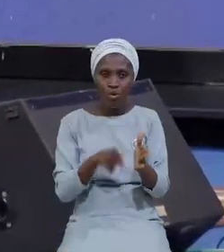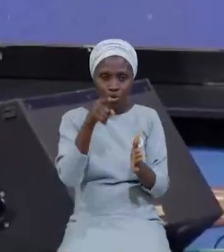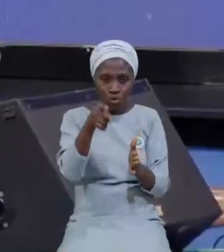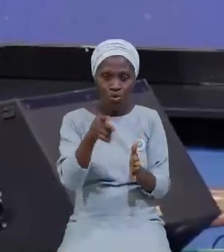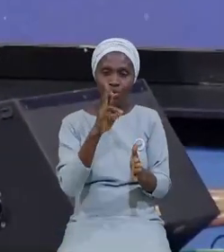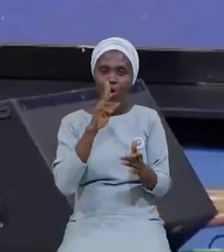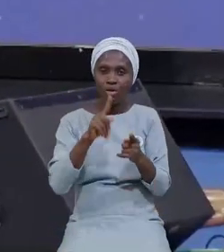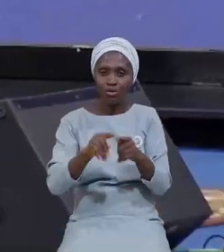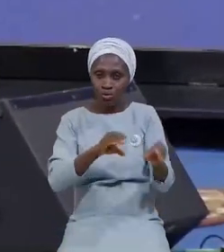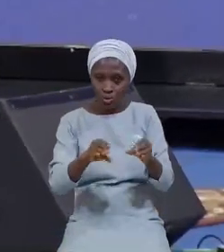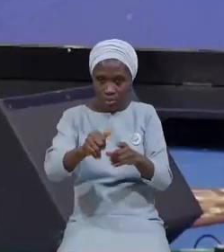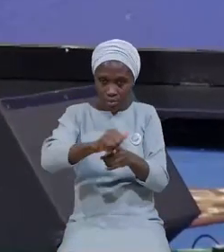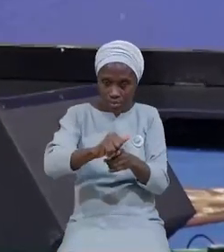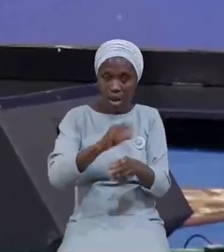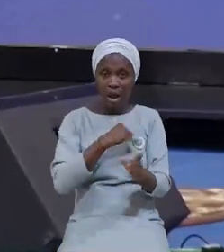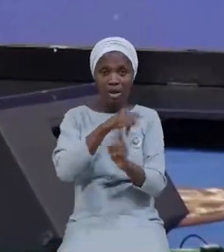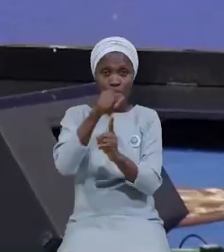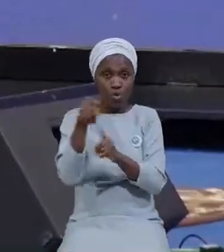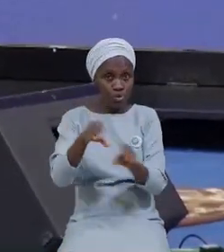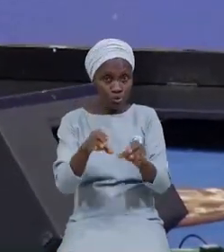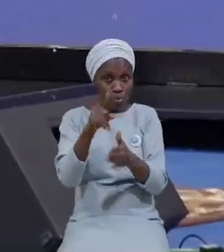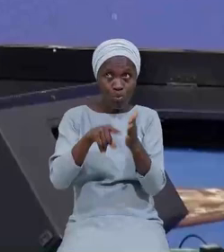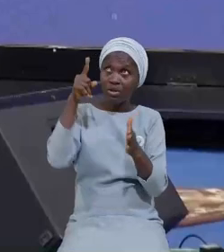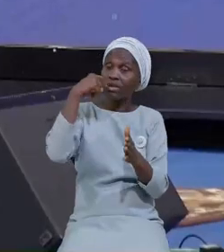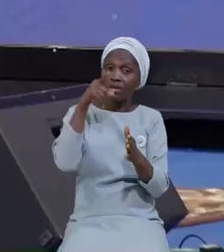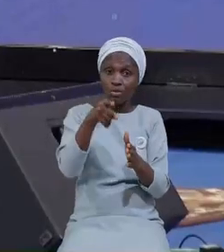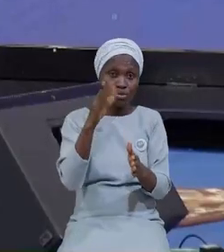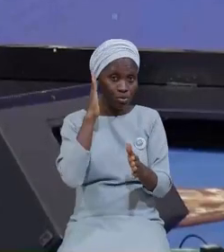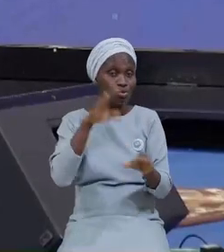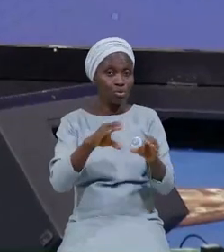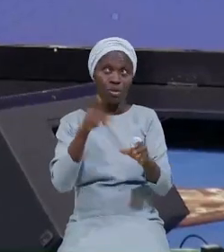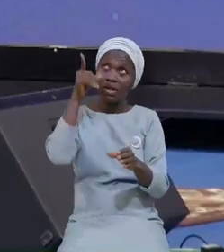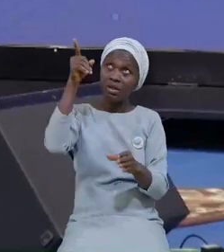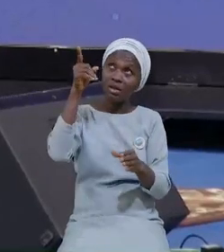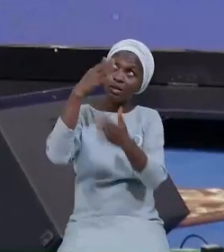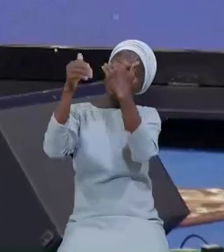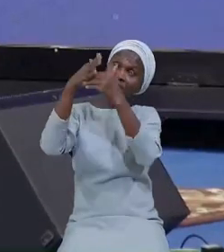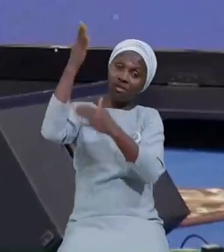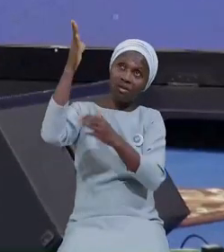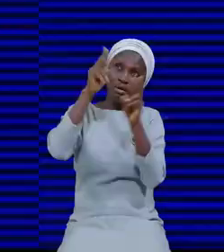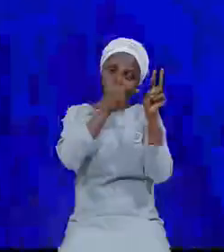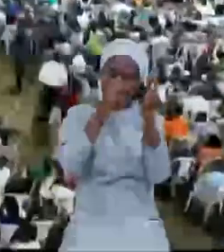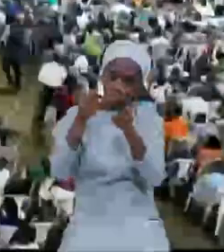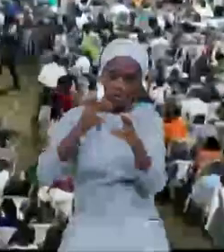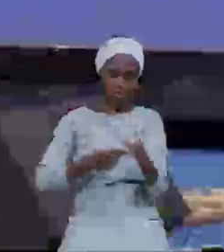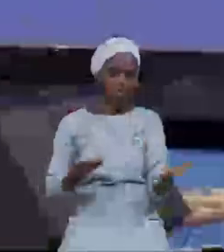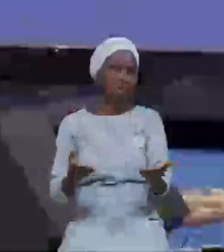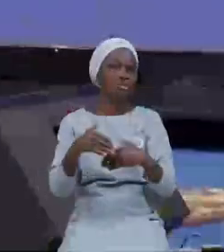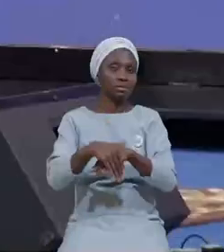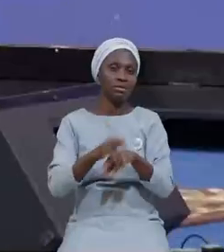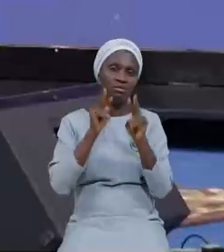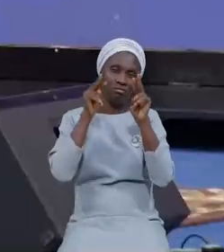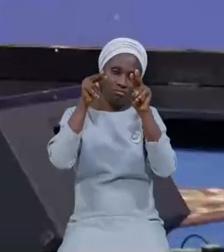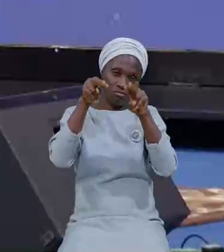faites et quand vous faites ce qu'il a dit il est au ciel et il nous observe ce